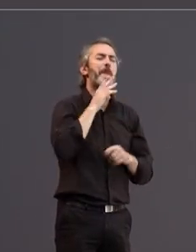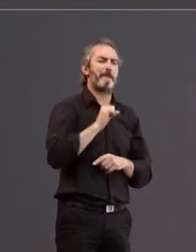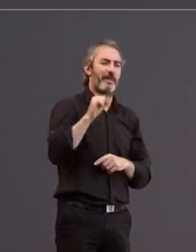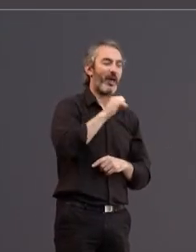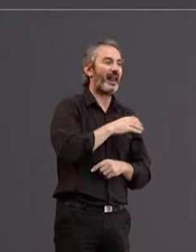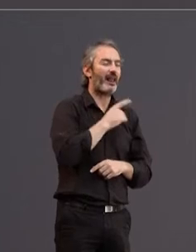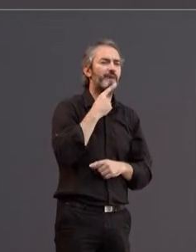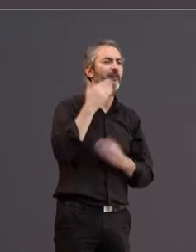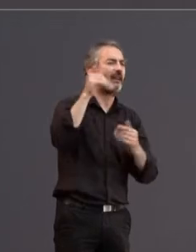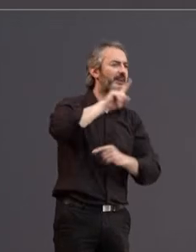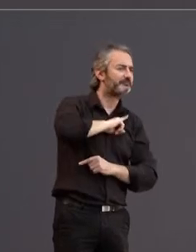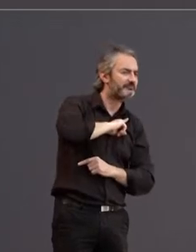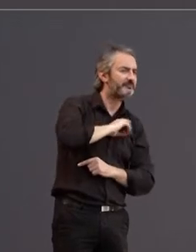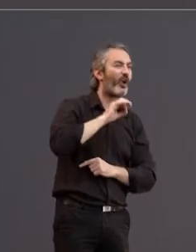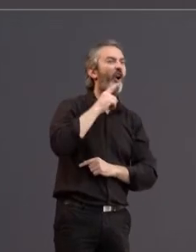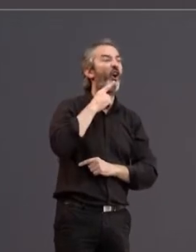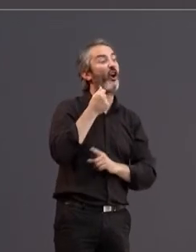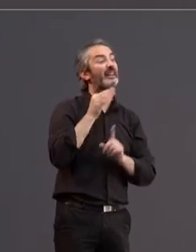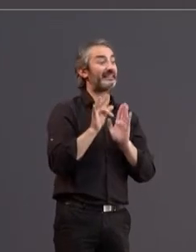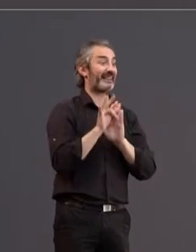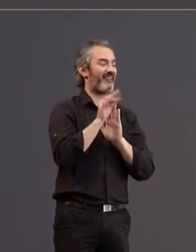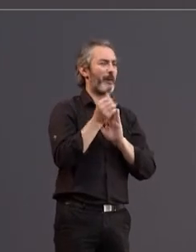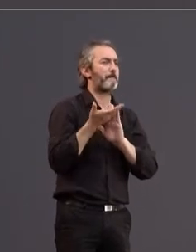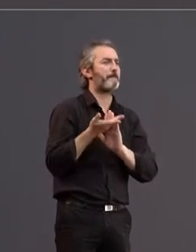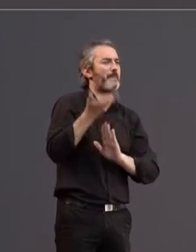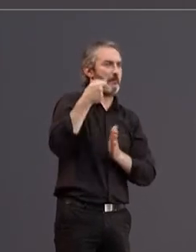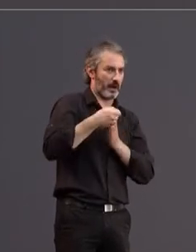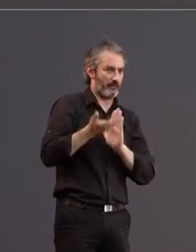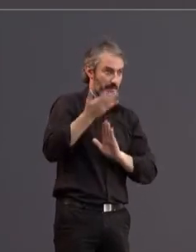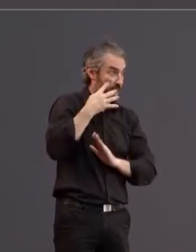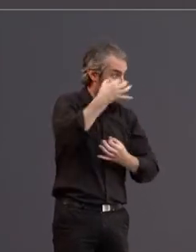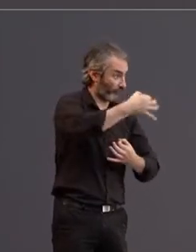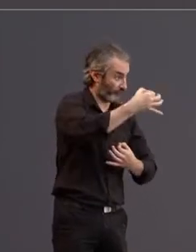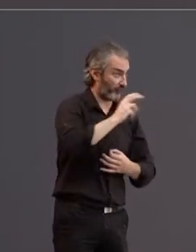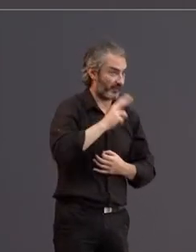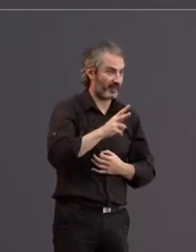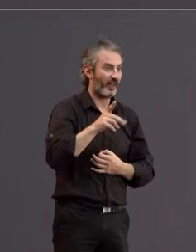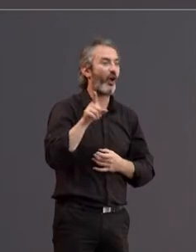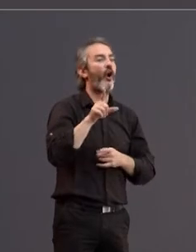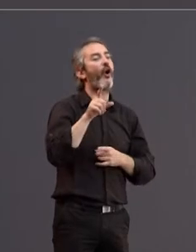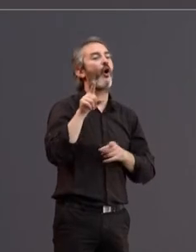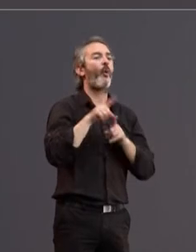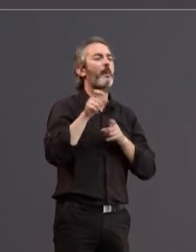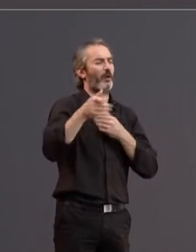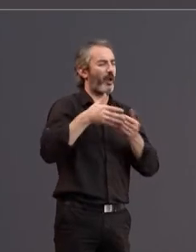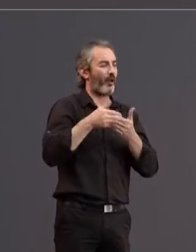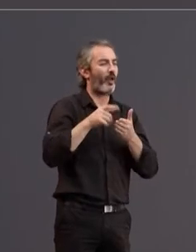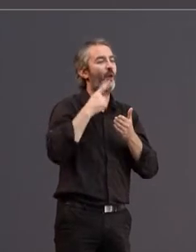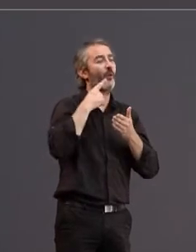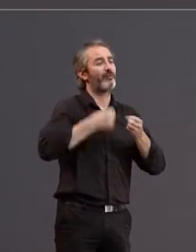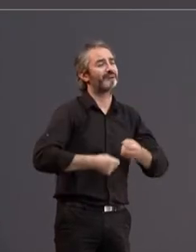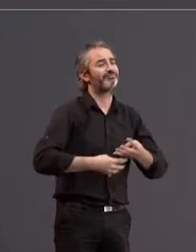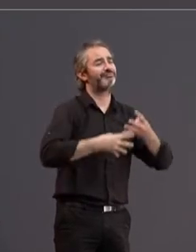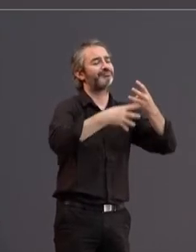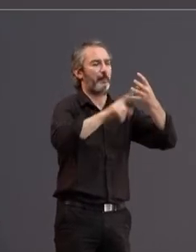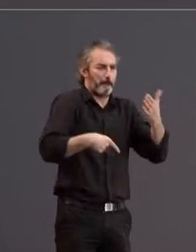clients que us feliciten o fins i tot us apugen la tarifa, no és un unicorn, és veritat. Autors que us posen els crèdits del seu segon llibre